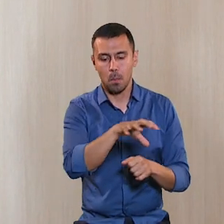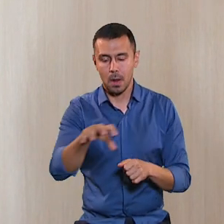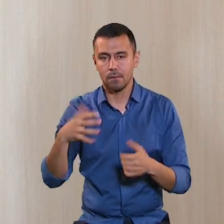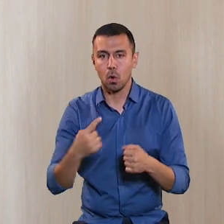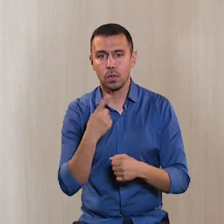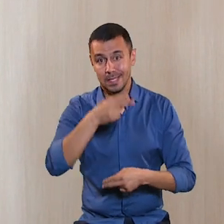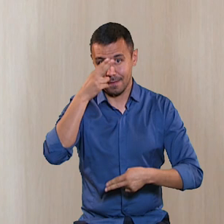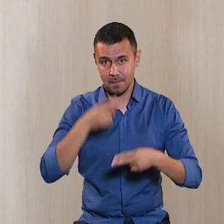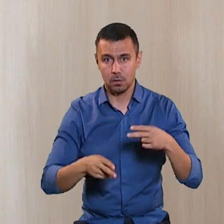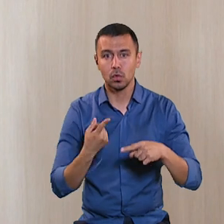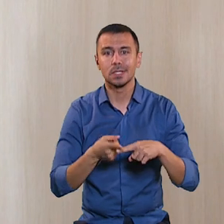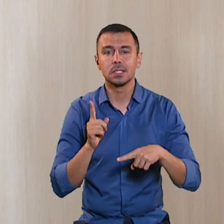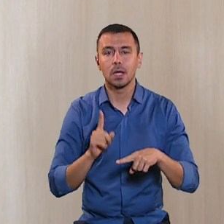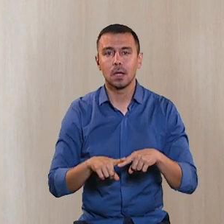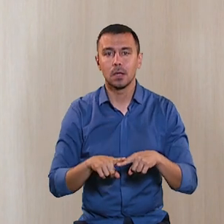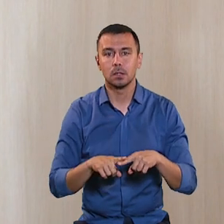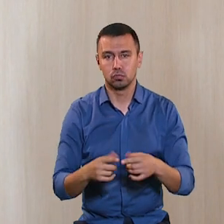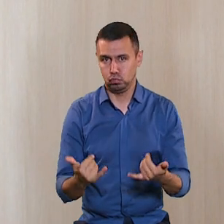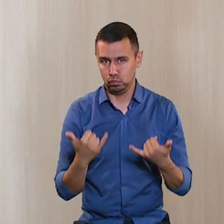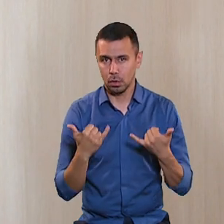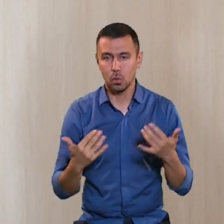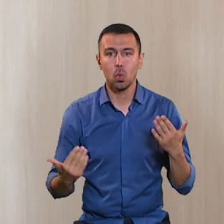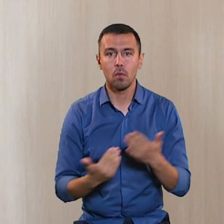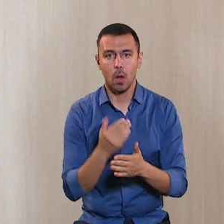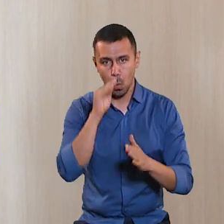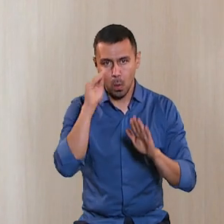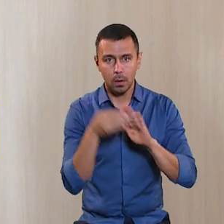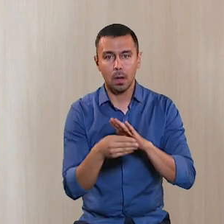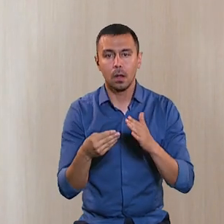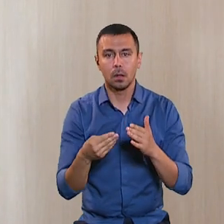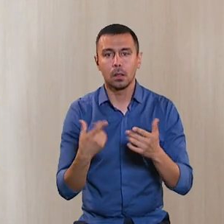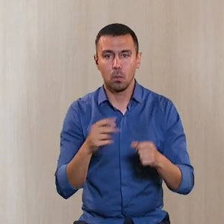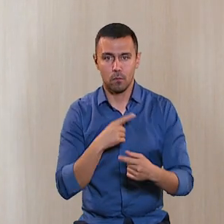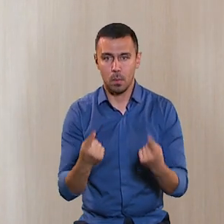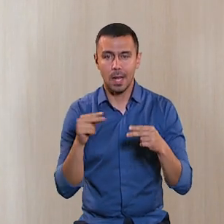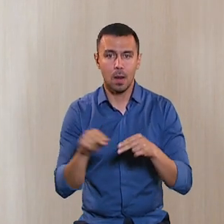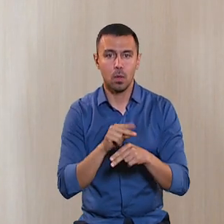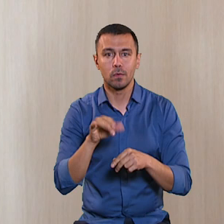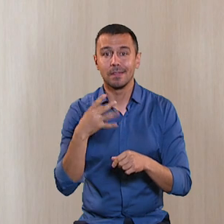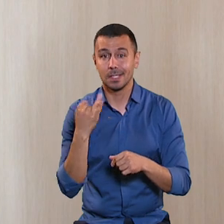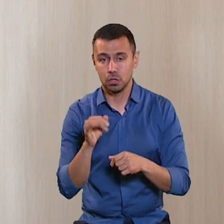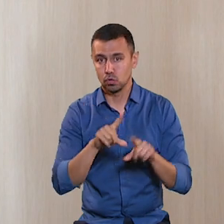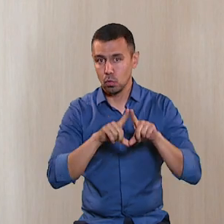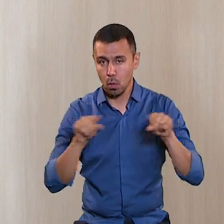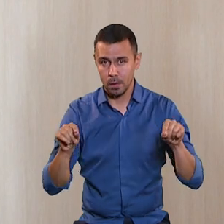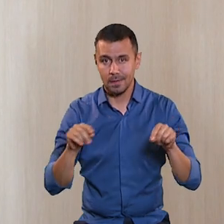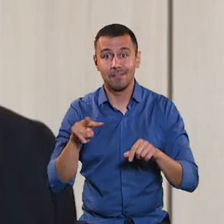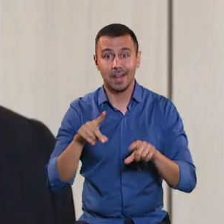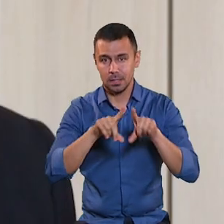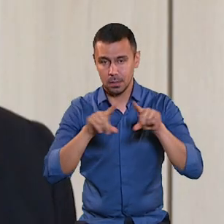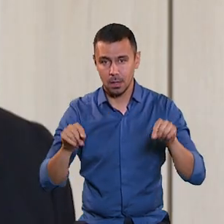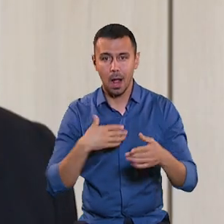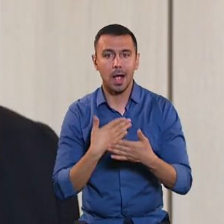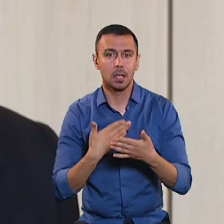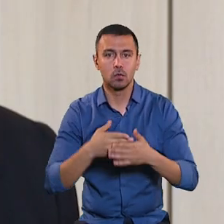один завершено це сучасне нове укриття де пройшов капітальний ремонт в дуноївецькій школі в дунойвецькому ліцеї